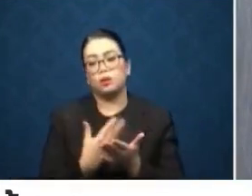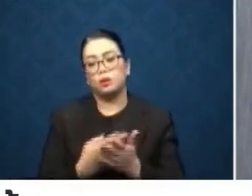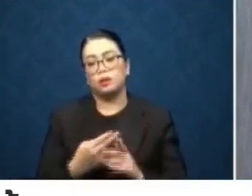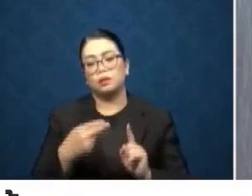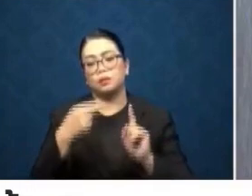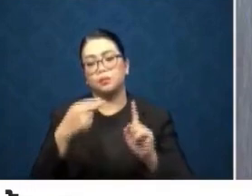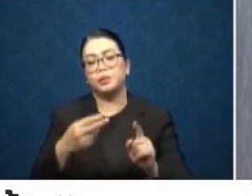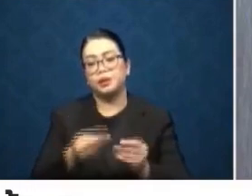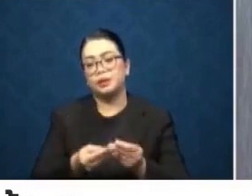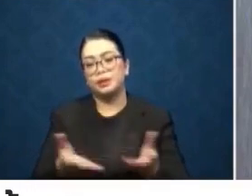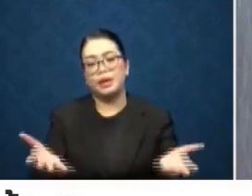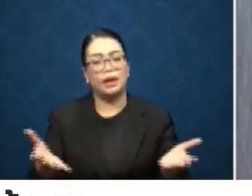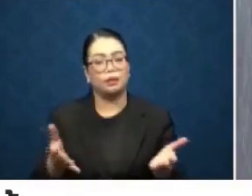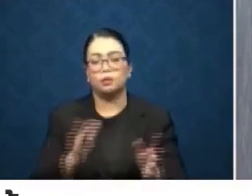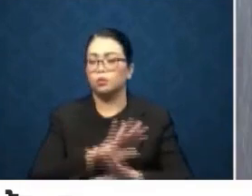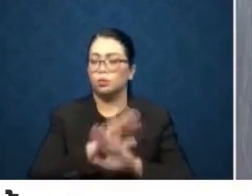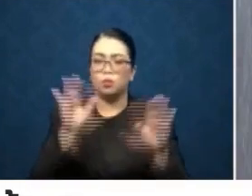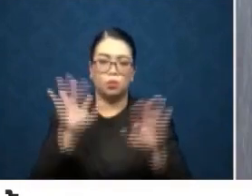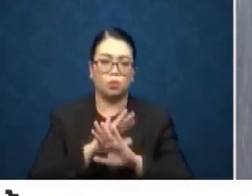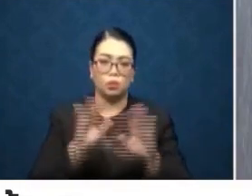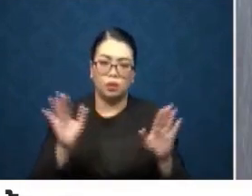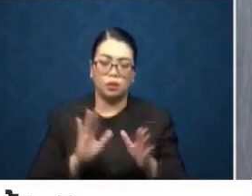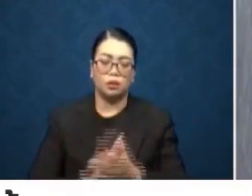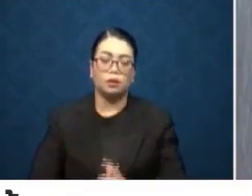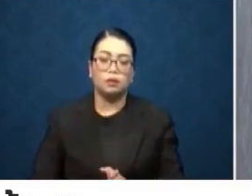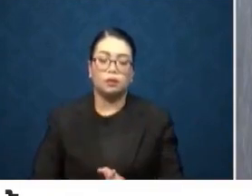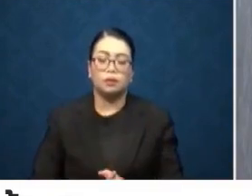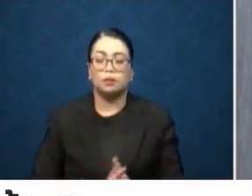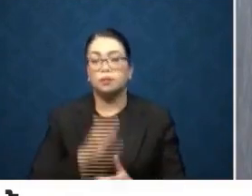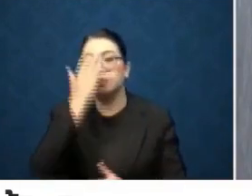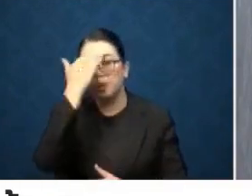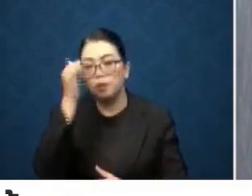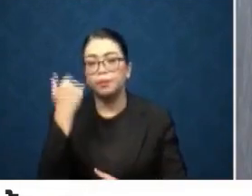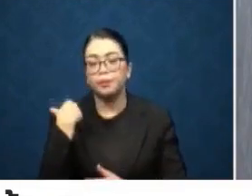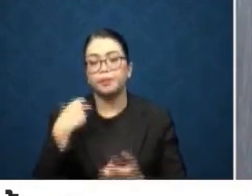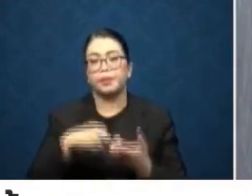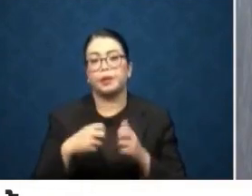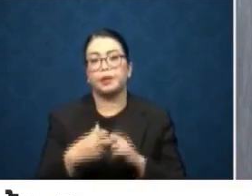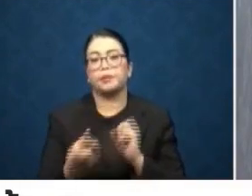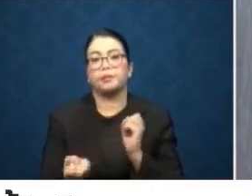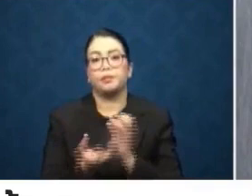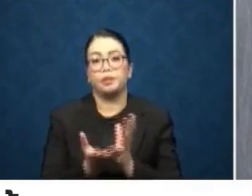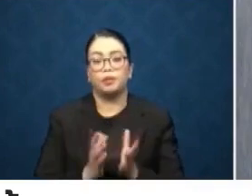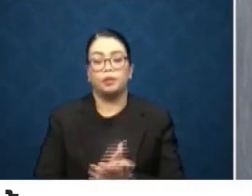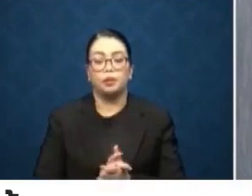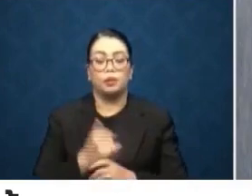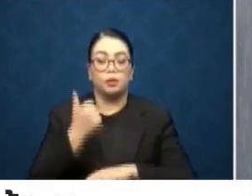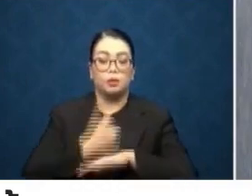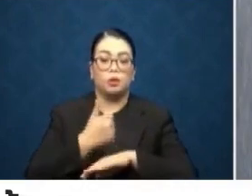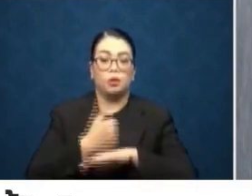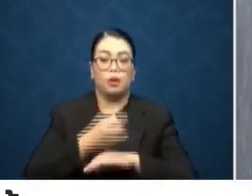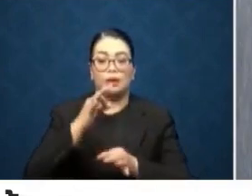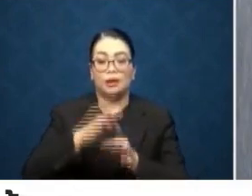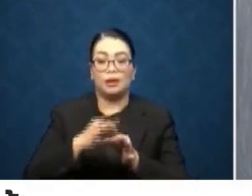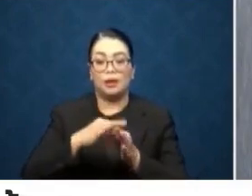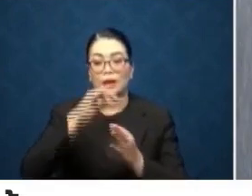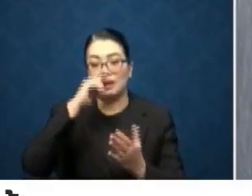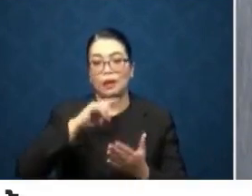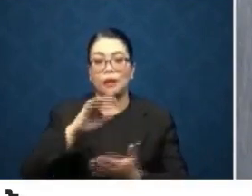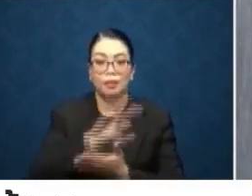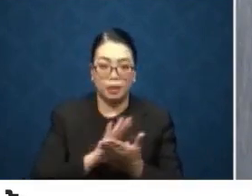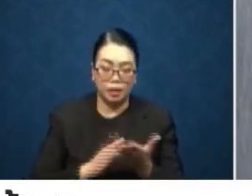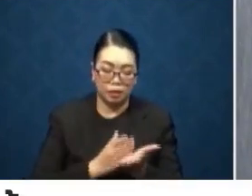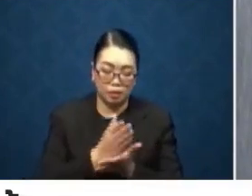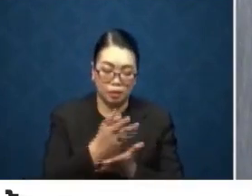นี้ก็ไม่เกี่ยวกับไม่เกี่ยวกับเงินดิจิตอลแบบนั้นนะฮะไม่เกี่ยวกับคริปโตนะฮะหมอ 7บอกว่าตนไม่เห็นด้วยที่จะ